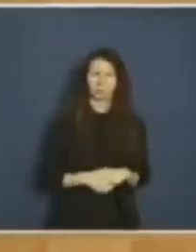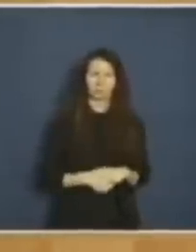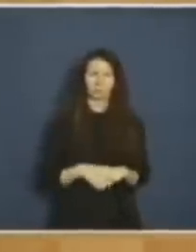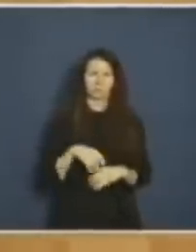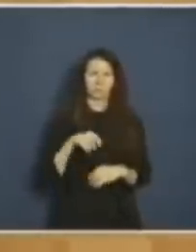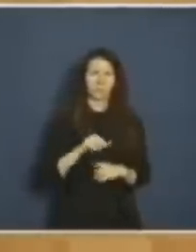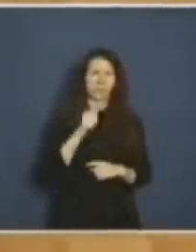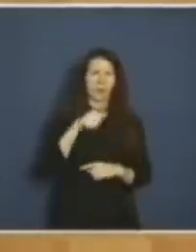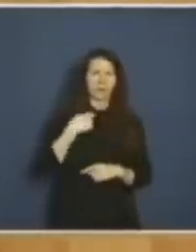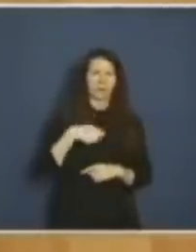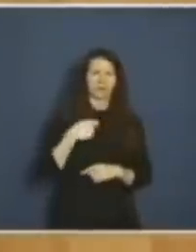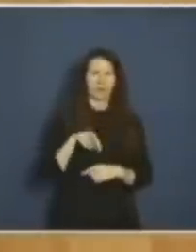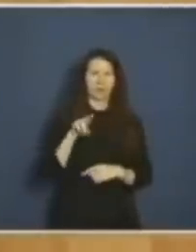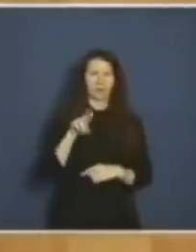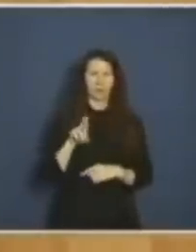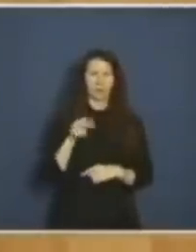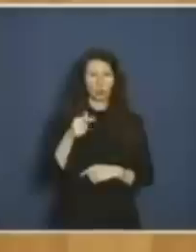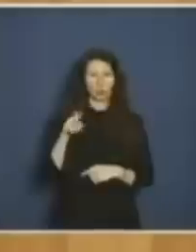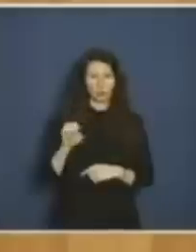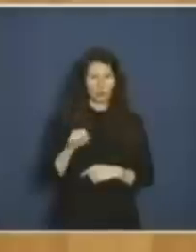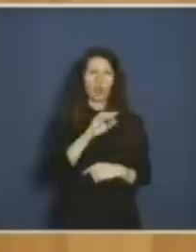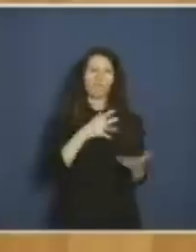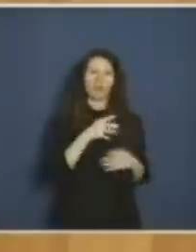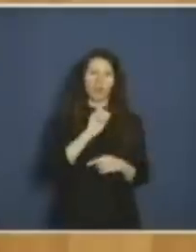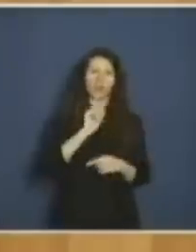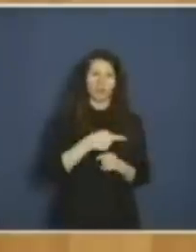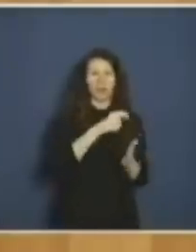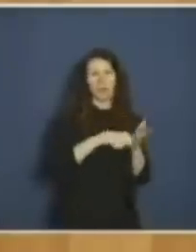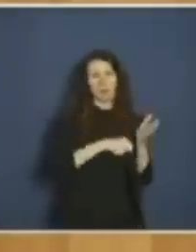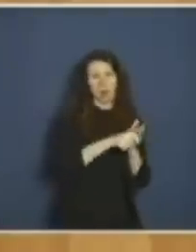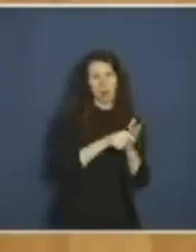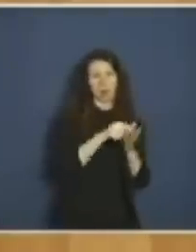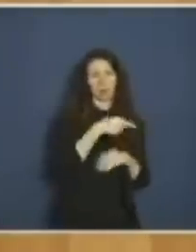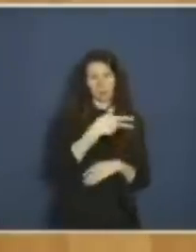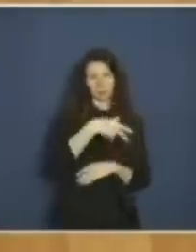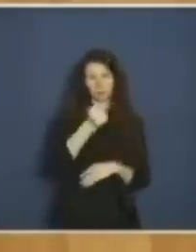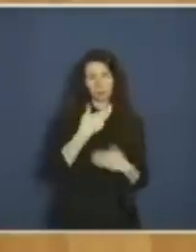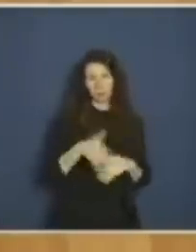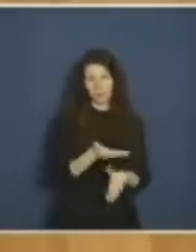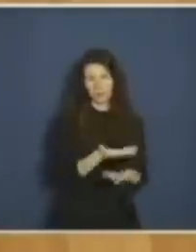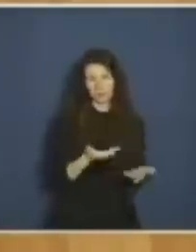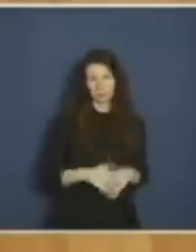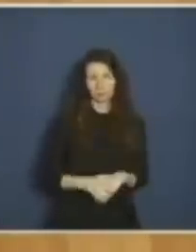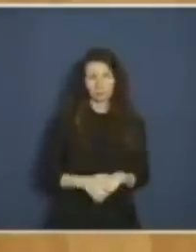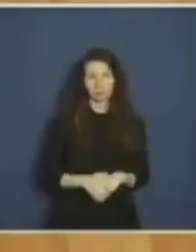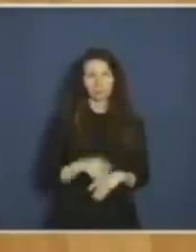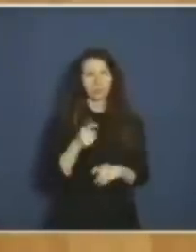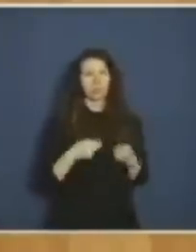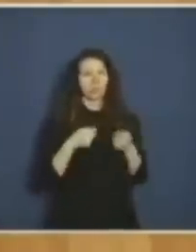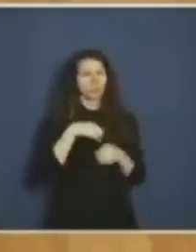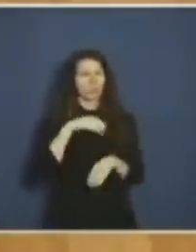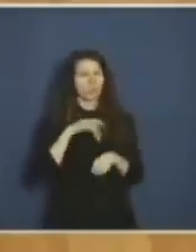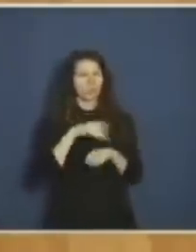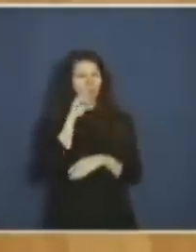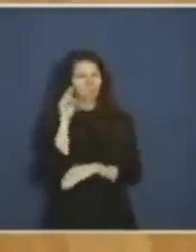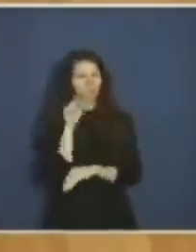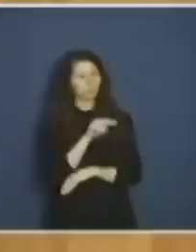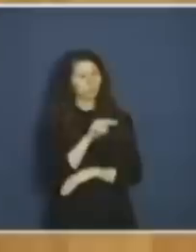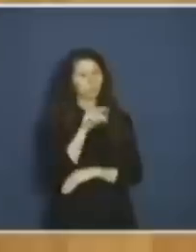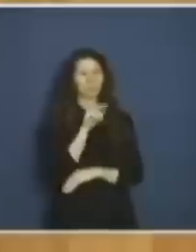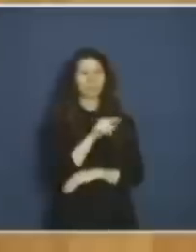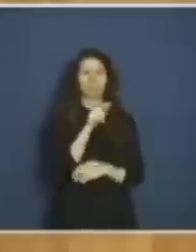Premierminister Rutte, der wird wahrscheinlich wiedergewählt werden. Er hat die Wahl gewonnen. Wie bewertet die Bundeskanzlerin